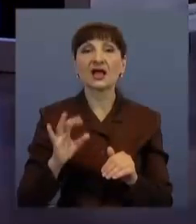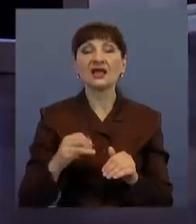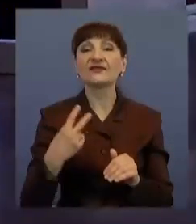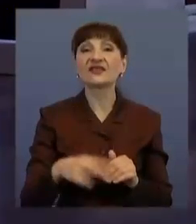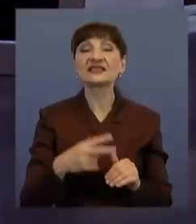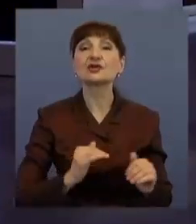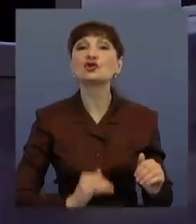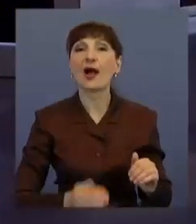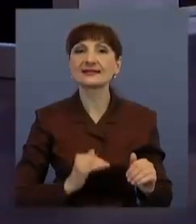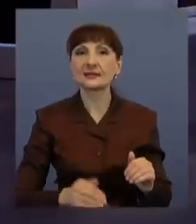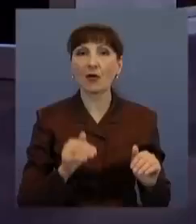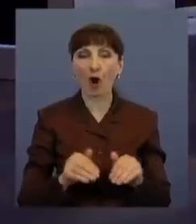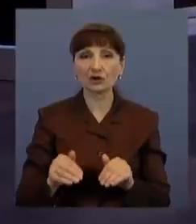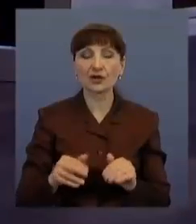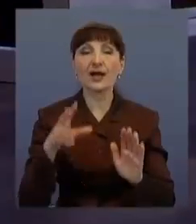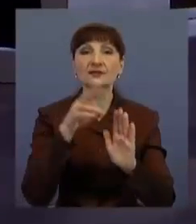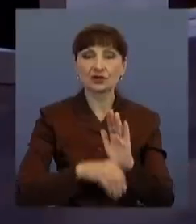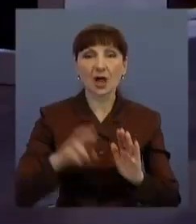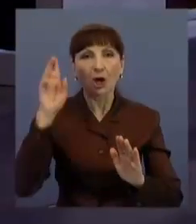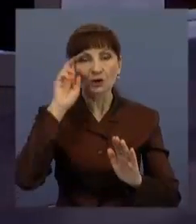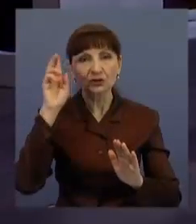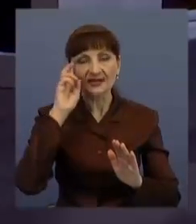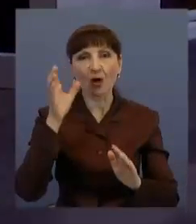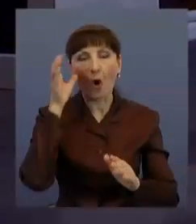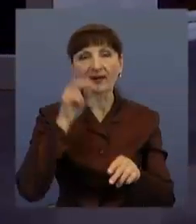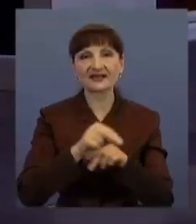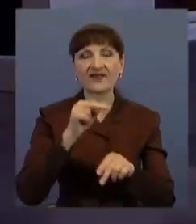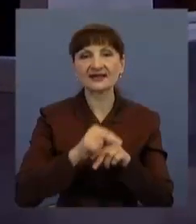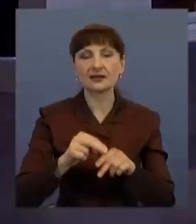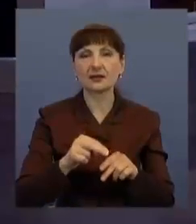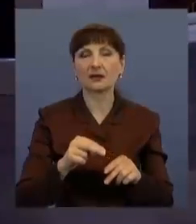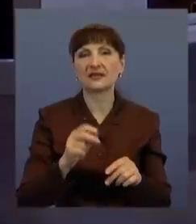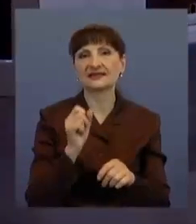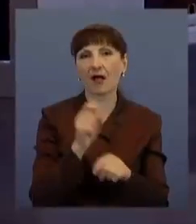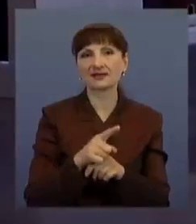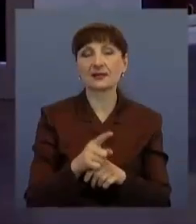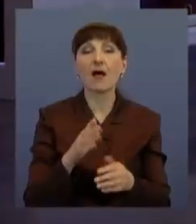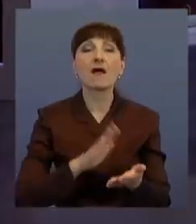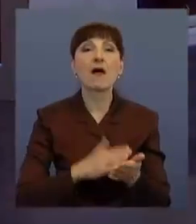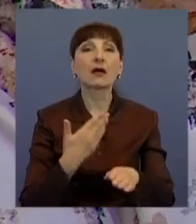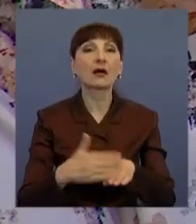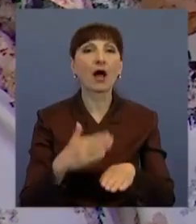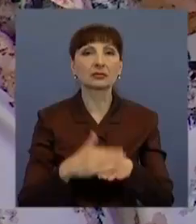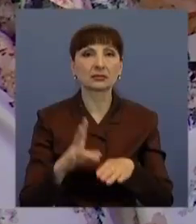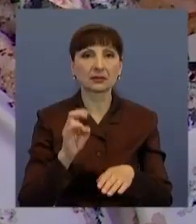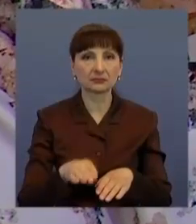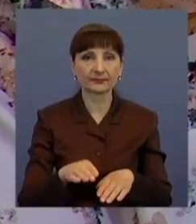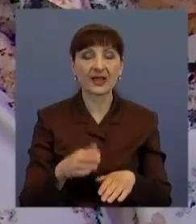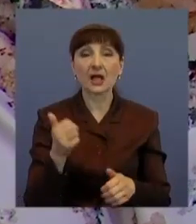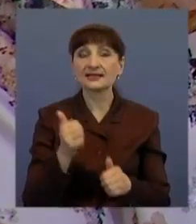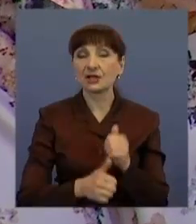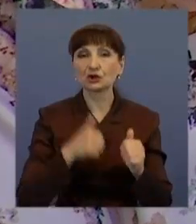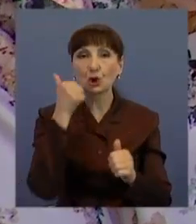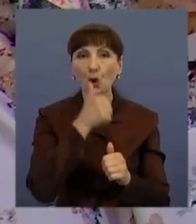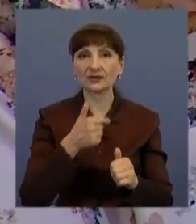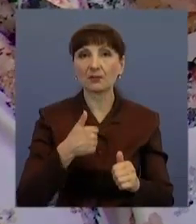20 частных колледжах размещается государственно-образовательный заказ, то есть гранты, бесплатное обучение. Если мы ежегодно